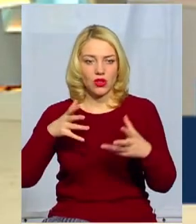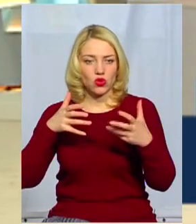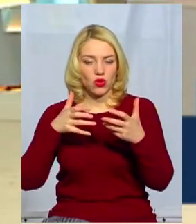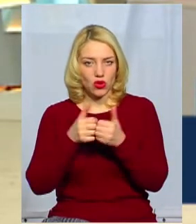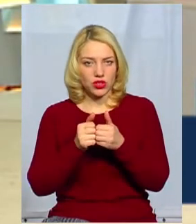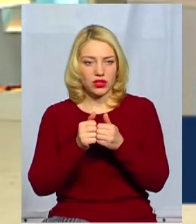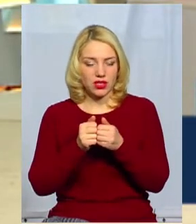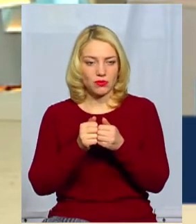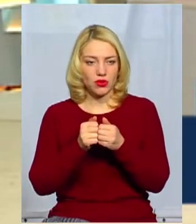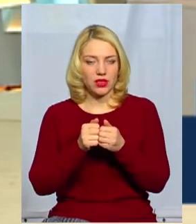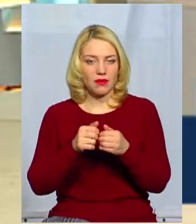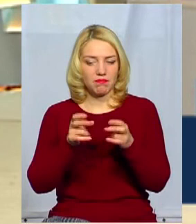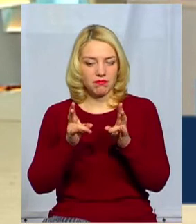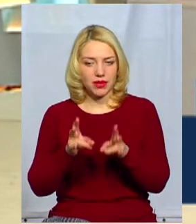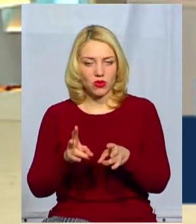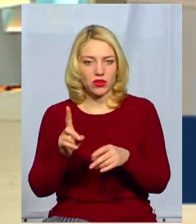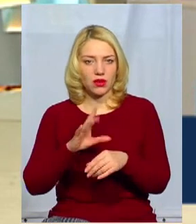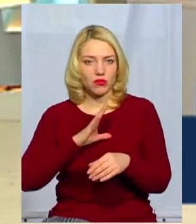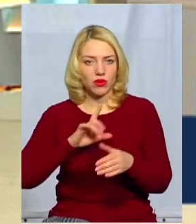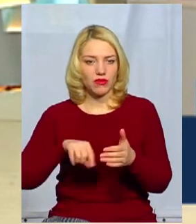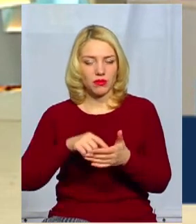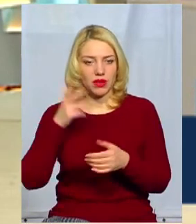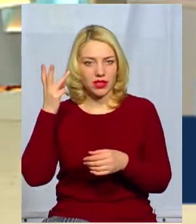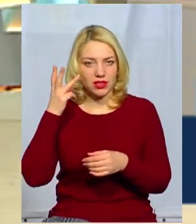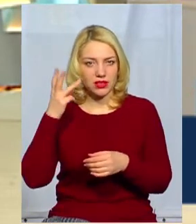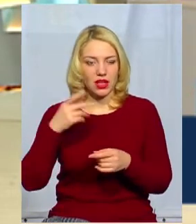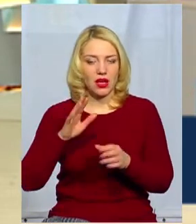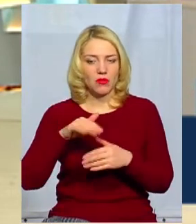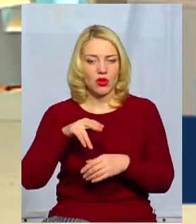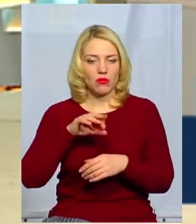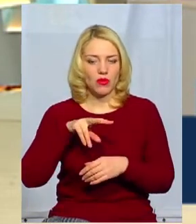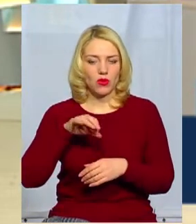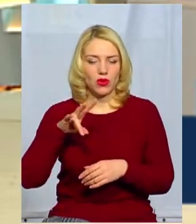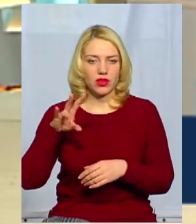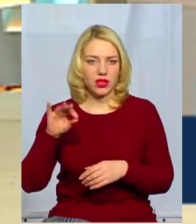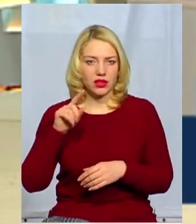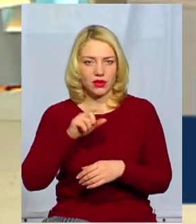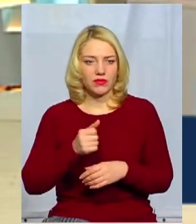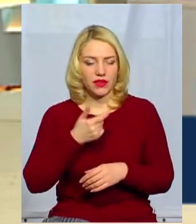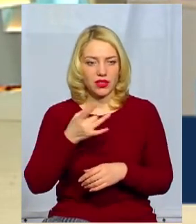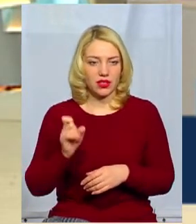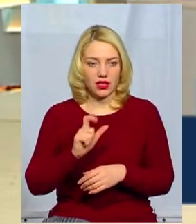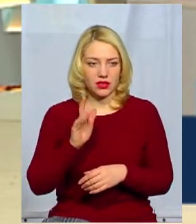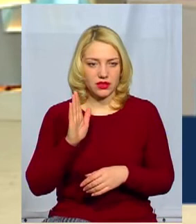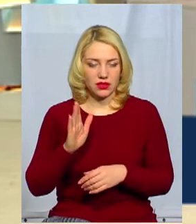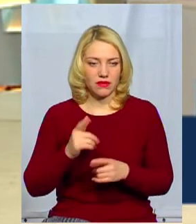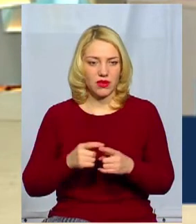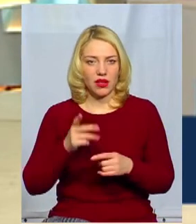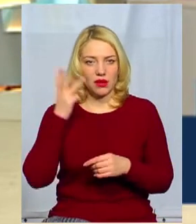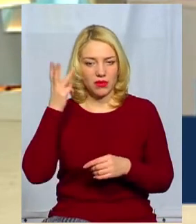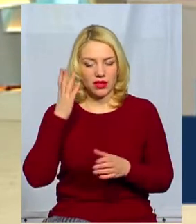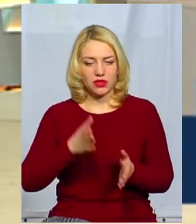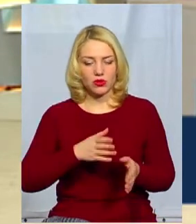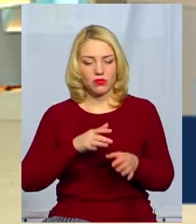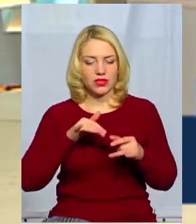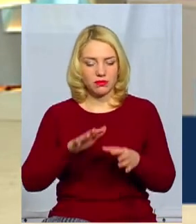дорожньо-транспортна пригода, от знаєте, де сталося в Хмельницькому, справу перенесли в полонне. Там декілька разів, ну, в Хмельницькому переносили,